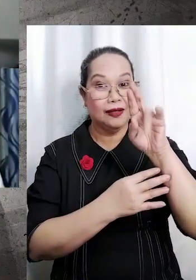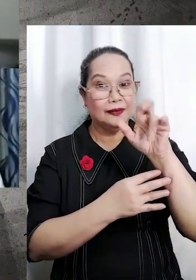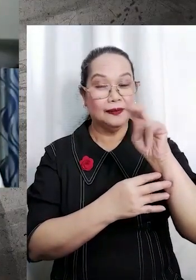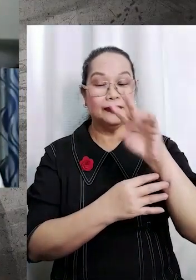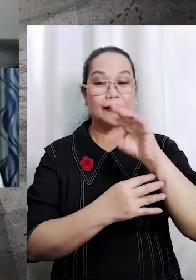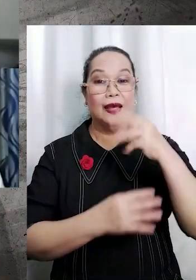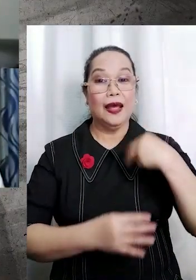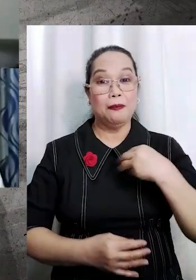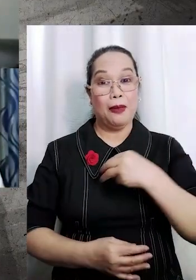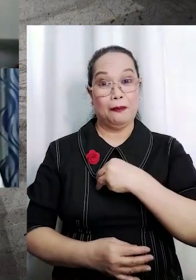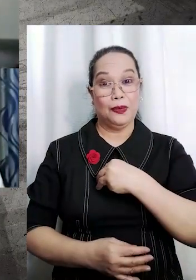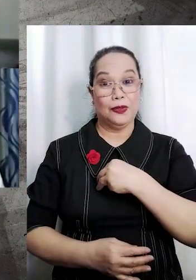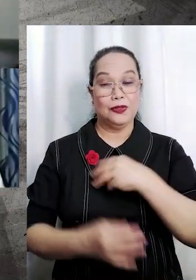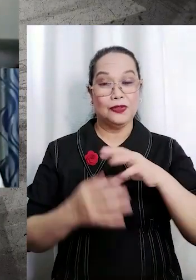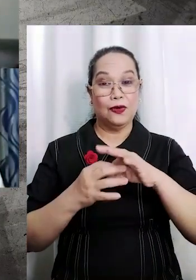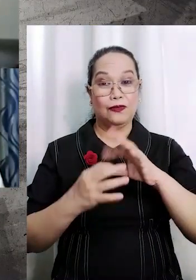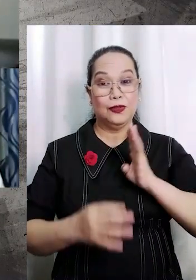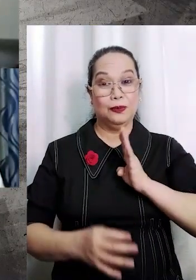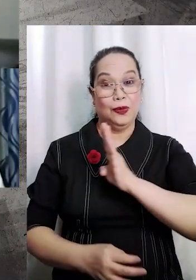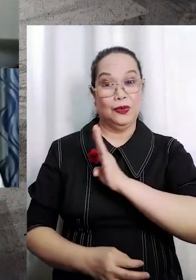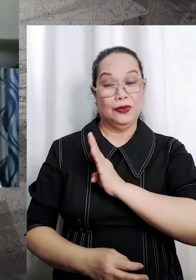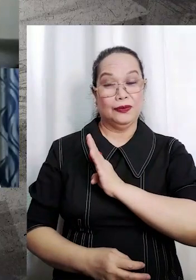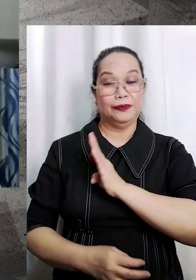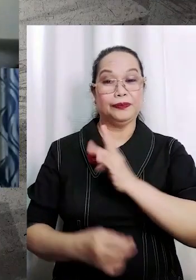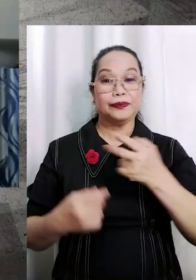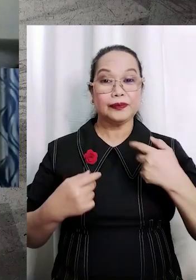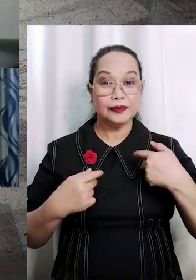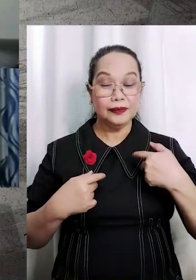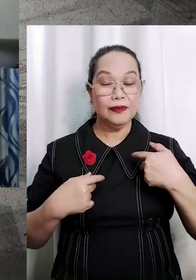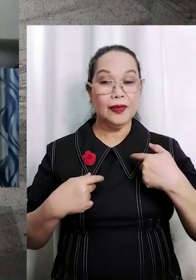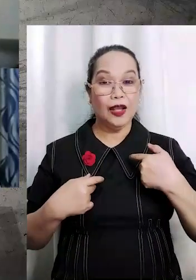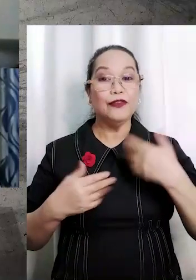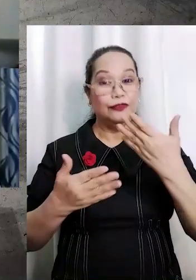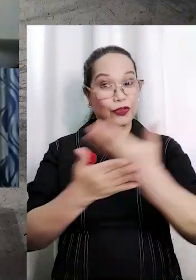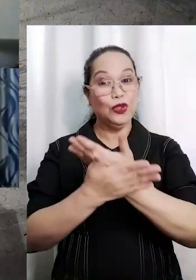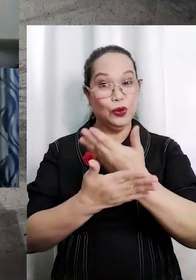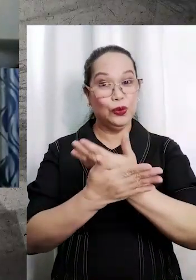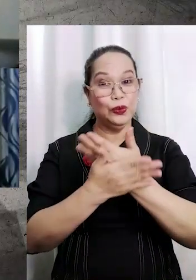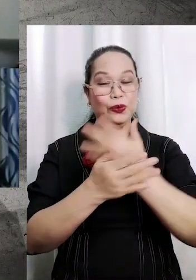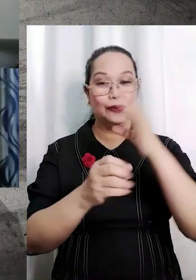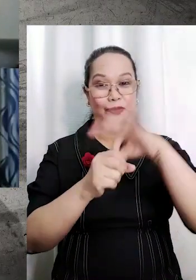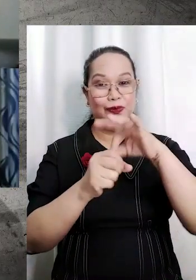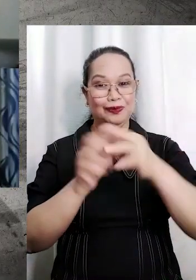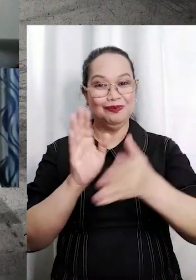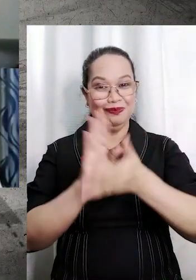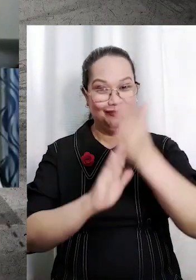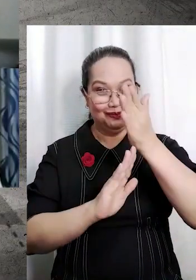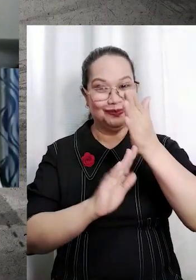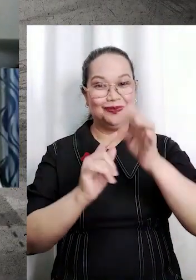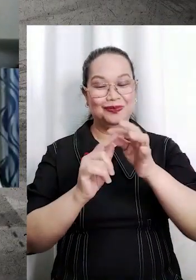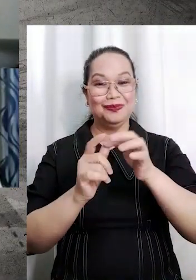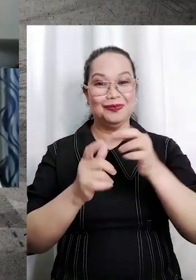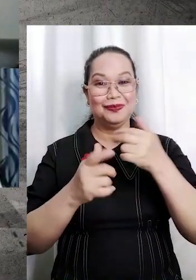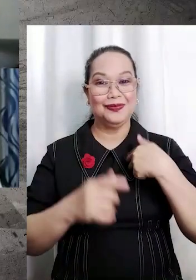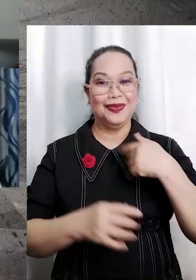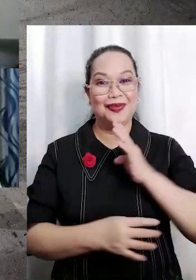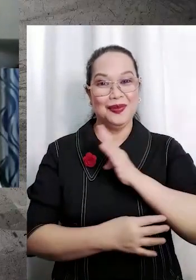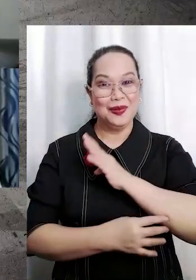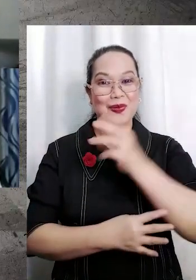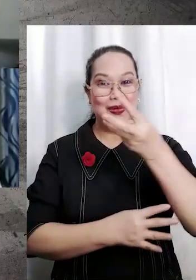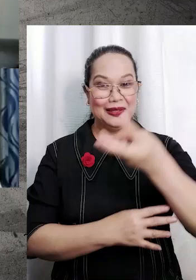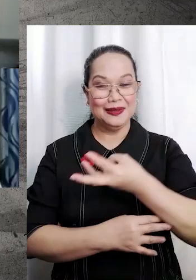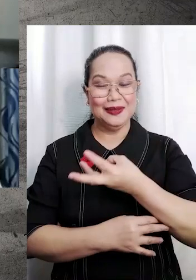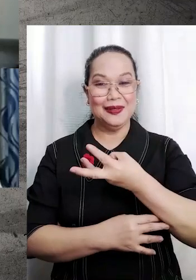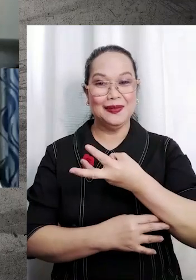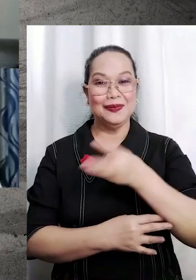At ang mga miyembro po ng board, at meron din po tayo mga bagong halal na mga miyembro ng